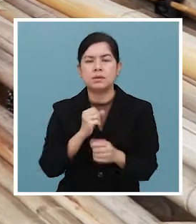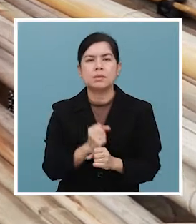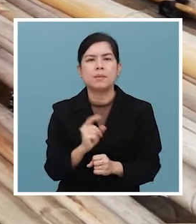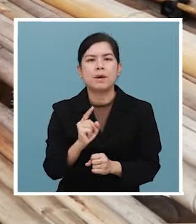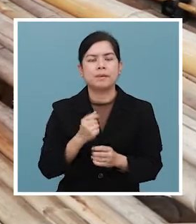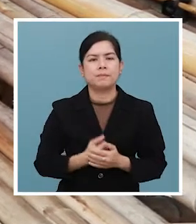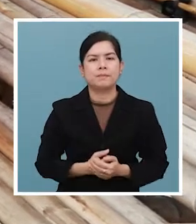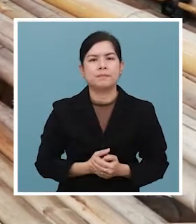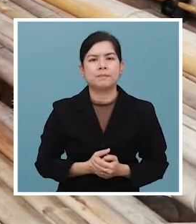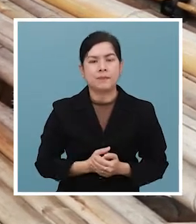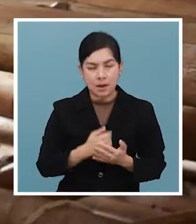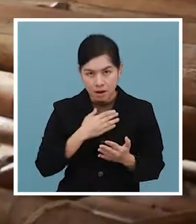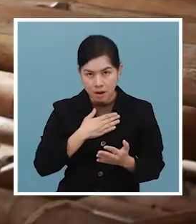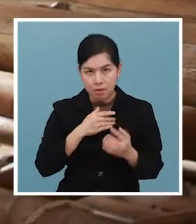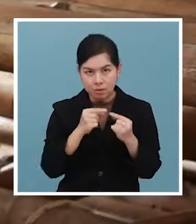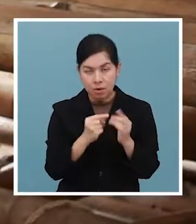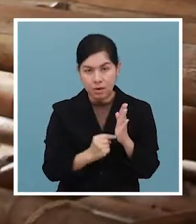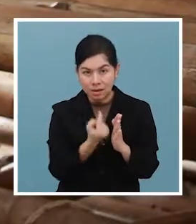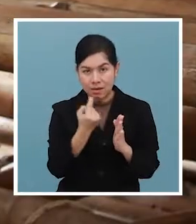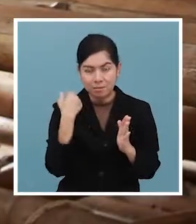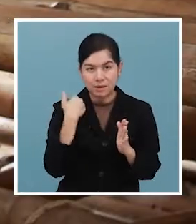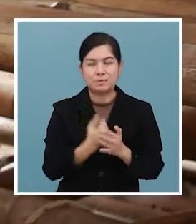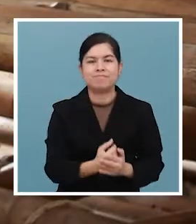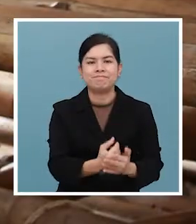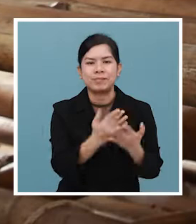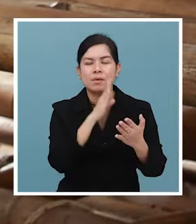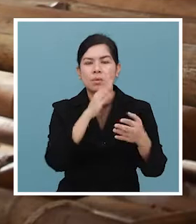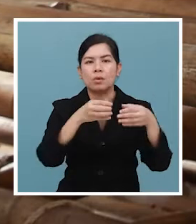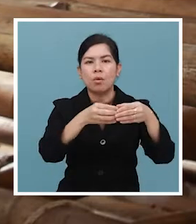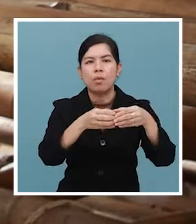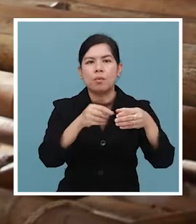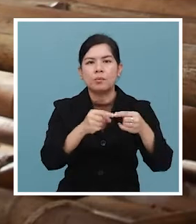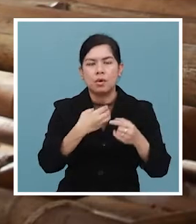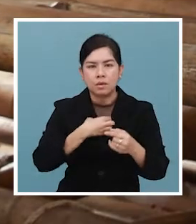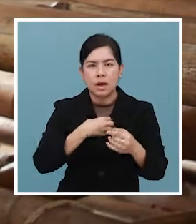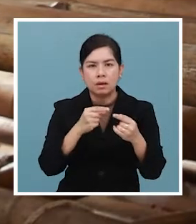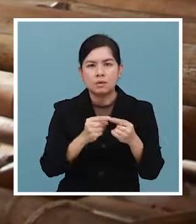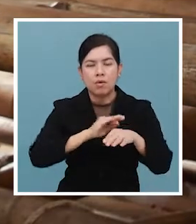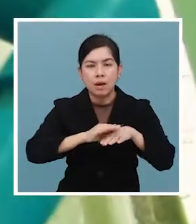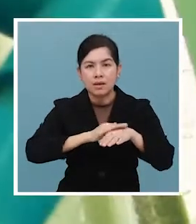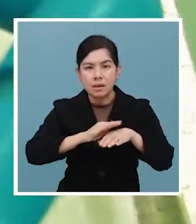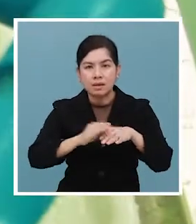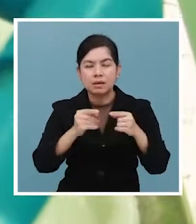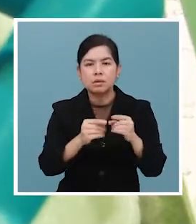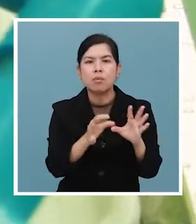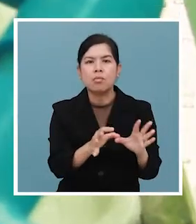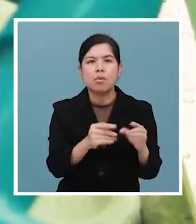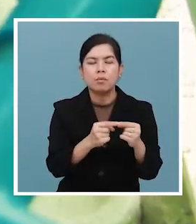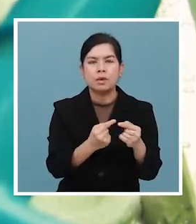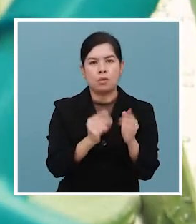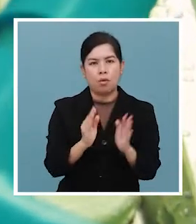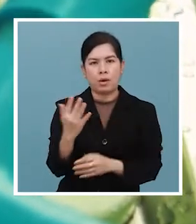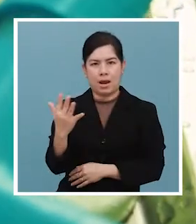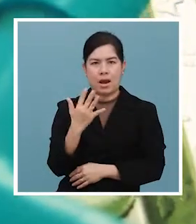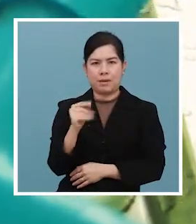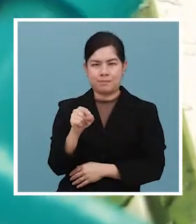เราก็จะหนึ่งเลยถ้าคนแต่งไม่ได้แล้วก็จะอัพวันนี้ฉันวันนี้กลุ่มต้องดูคนอาบน้ำปูก็คือจะขัดทำความสะอาด